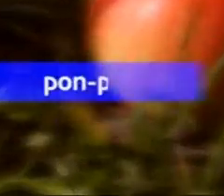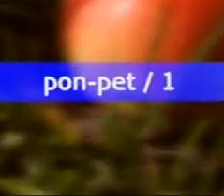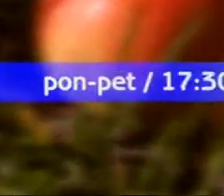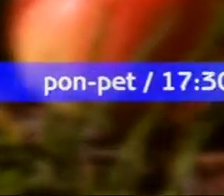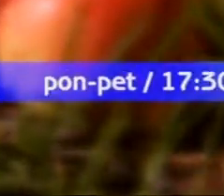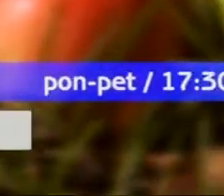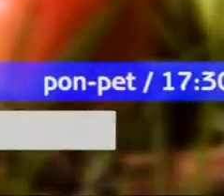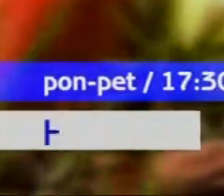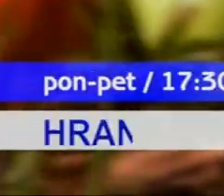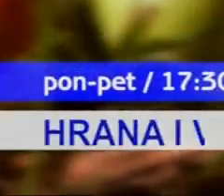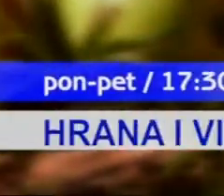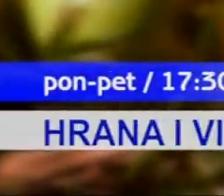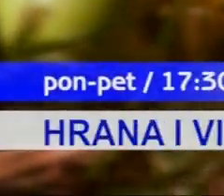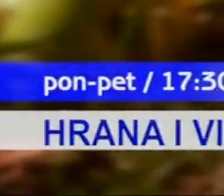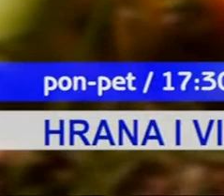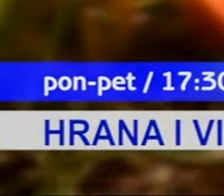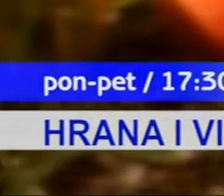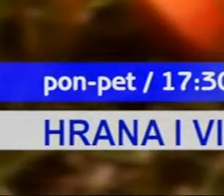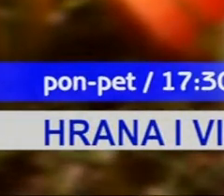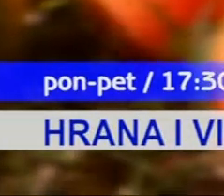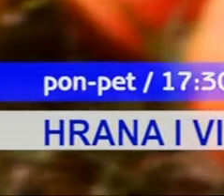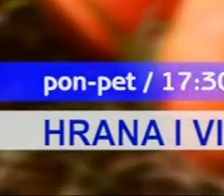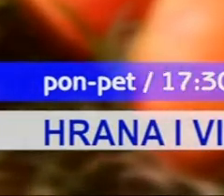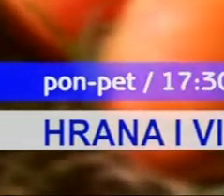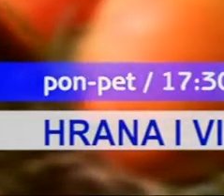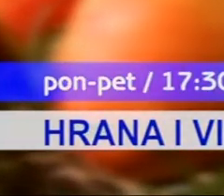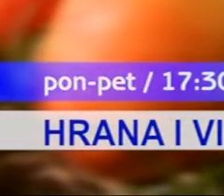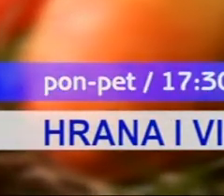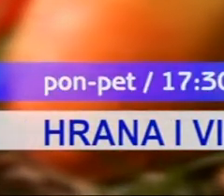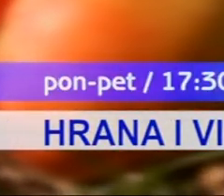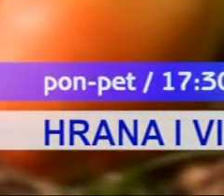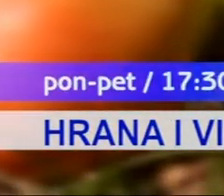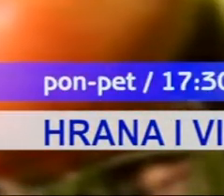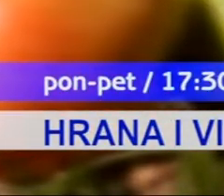zemalja. Hrana nije samo potreba, nego i uživanje.